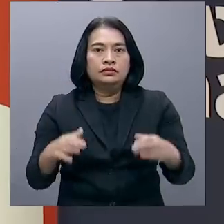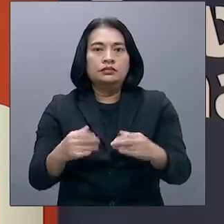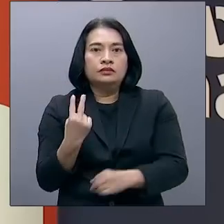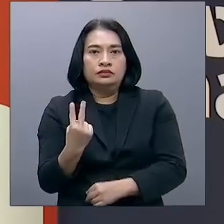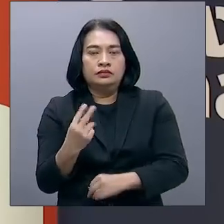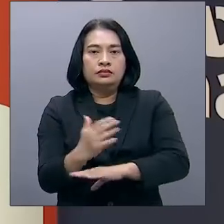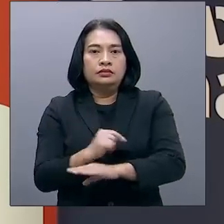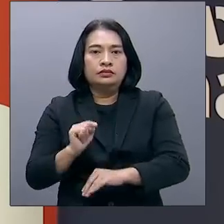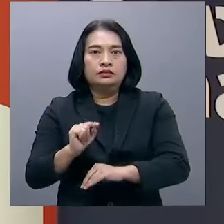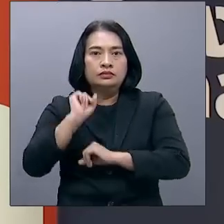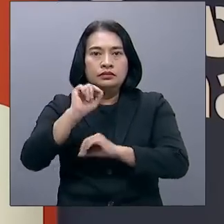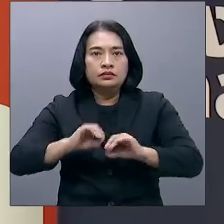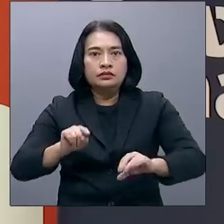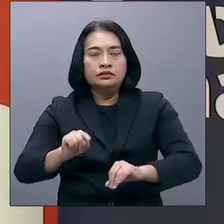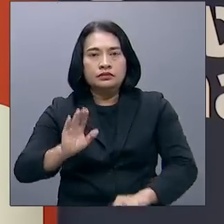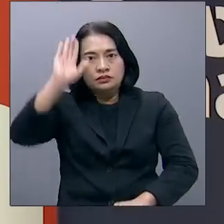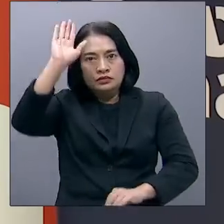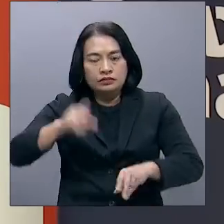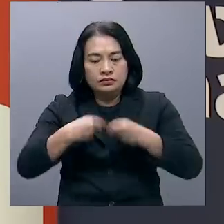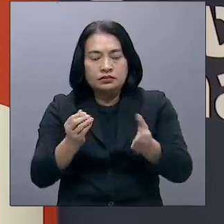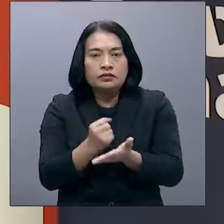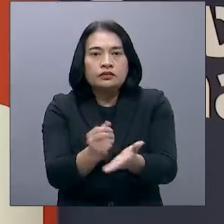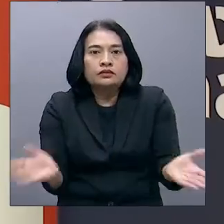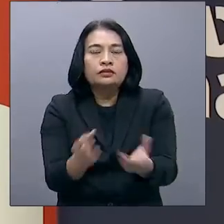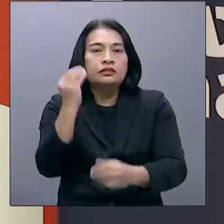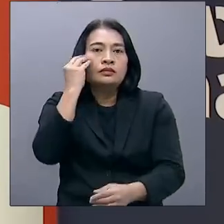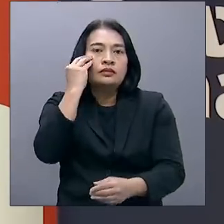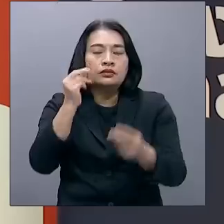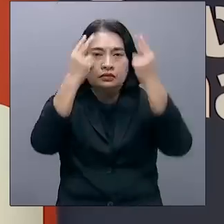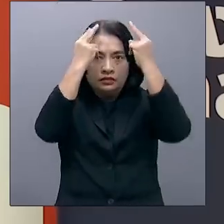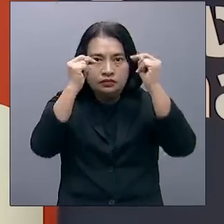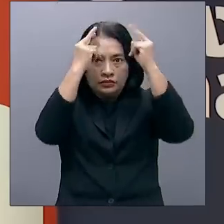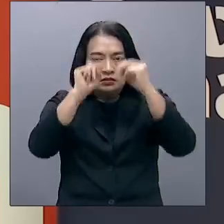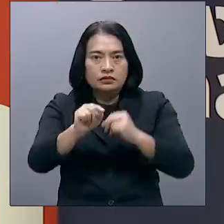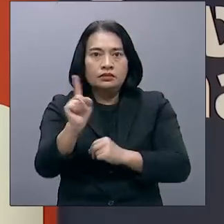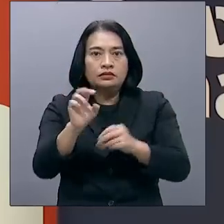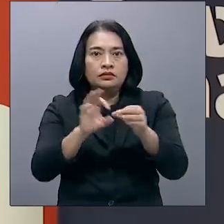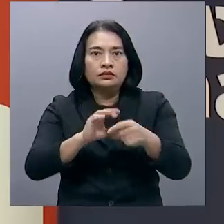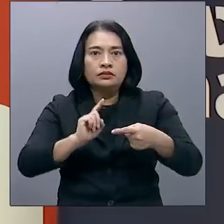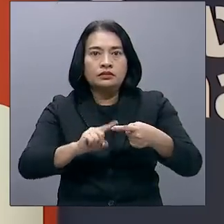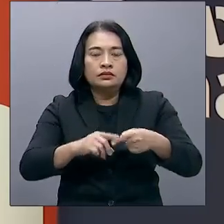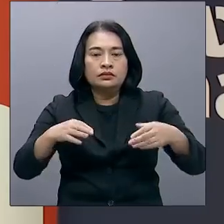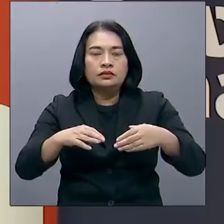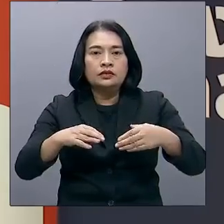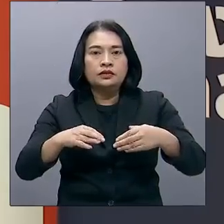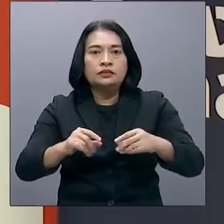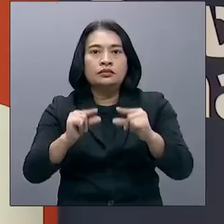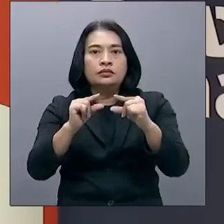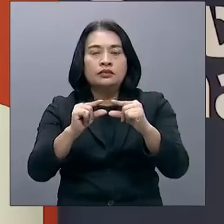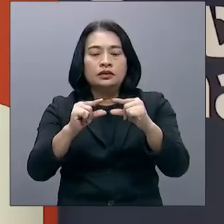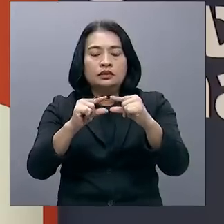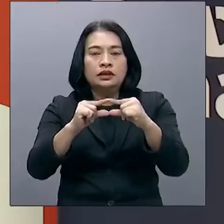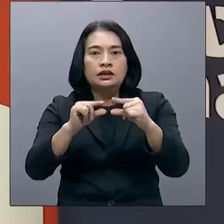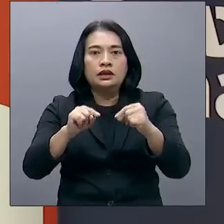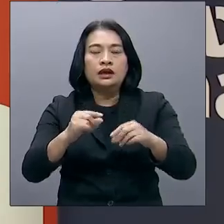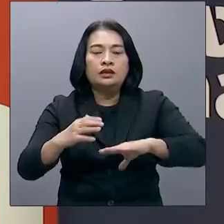คะที่ประกาศจะยกมือโหวตหนุนให้นายพิธาลิ้มเจริญรัตน์เป็นนายกรัฐมนตรีก็เป็น1เสียงจากพรรคใหม่และอีก1เสียงจากพรรคครูไทย